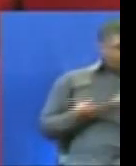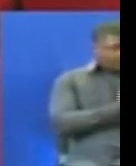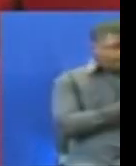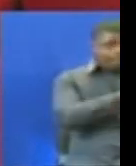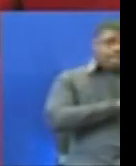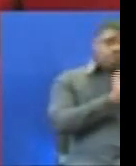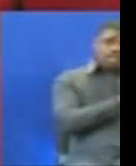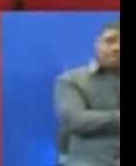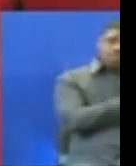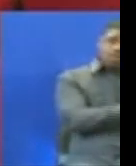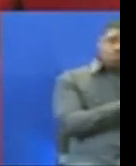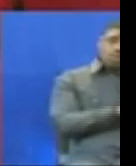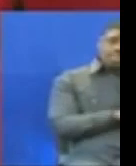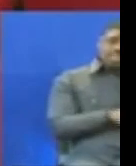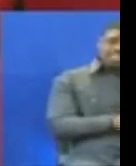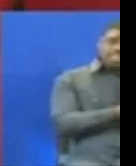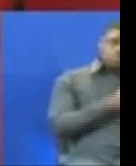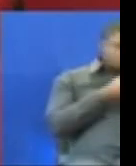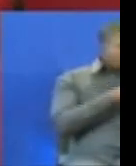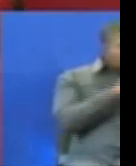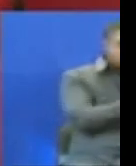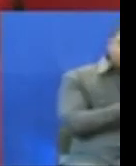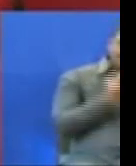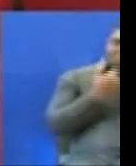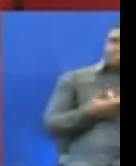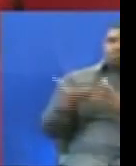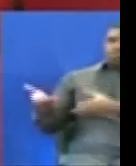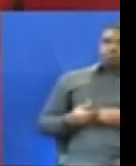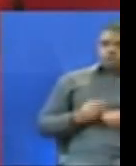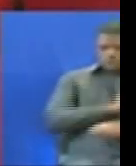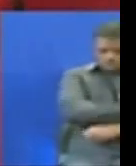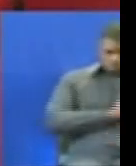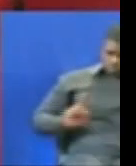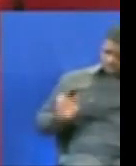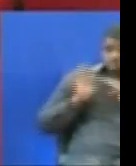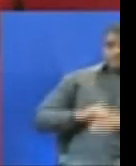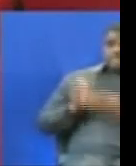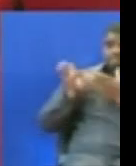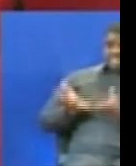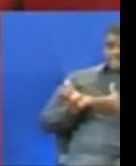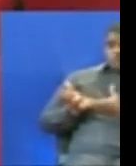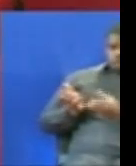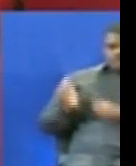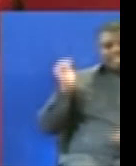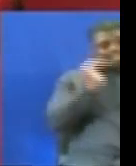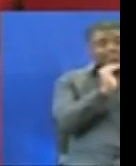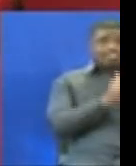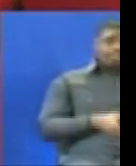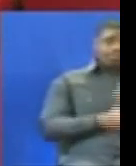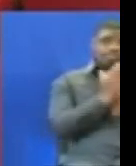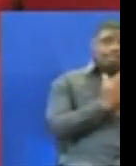na penyewe kuna kuwa na namna fulani ya kuzozua. Kama pengine ingechukua wiki moja kumaliza mizigo ambayo inatakiwa kusafirishwa kupitia barabara